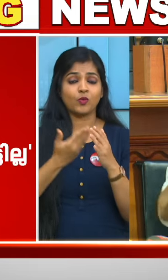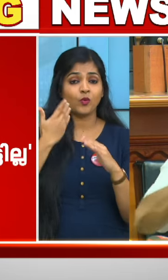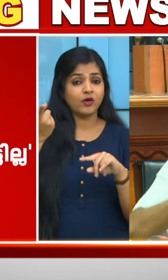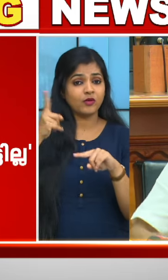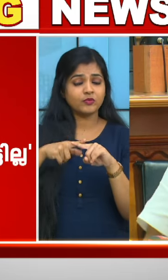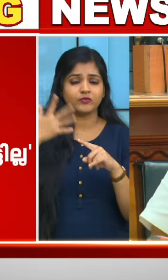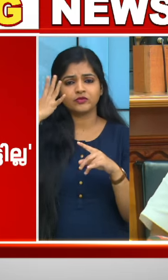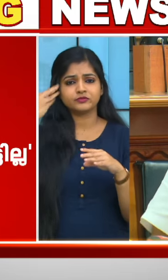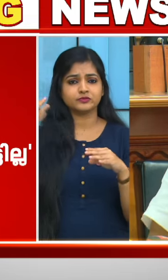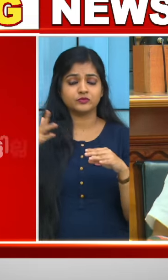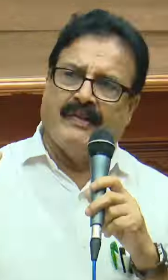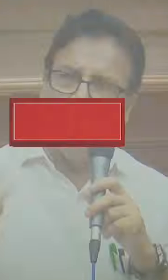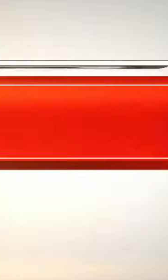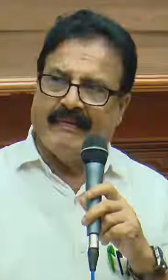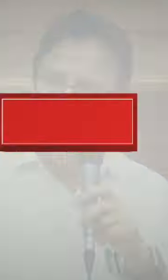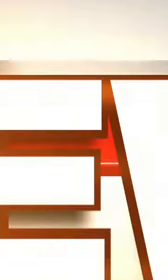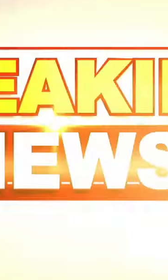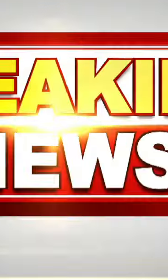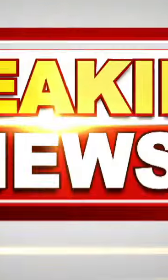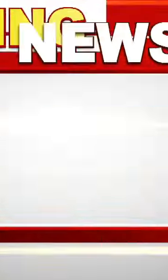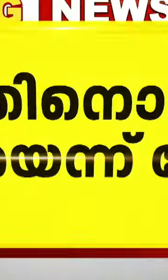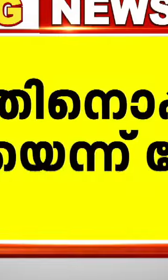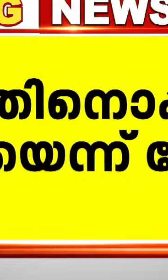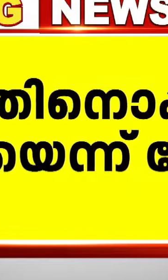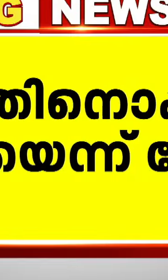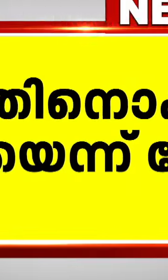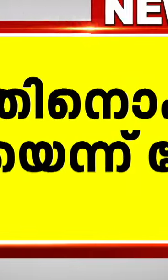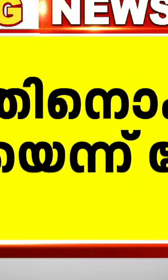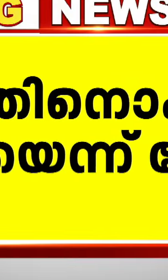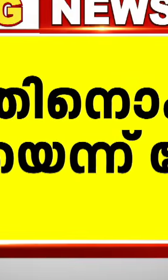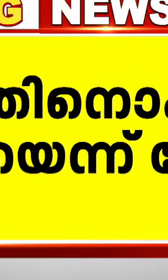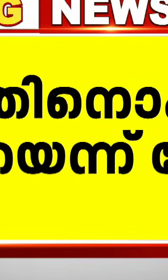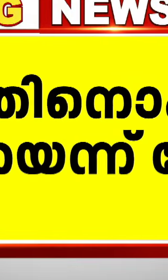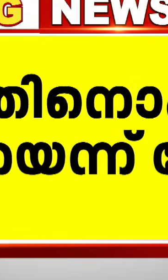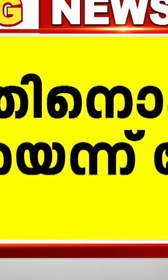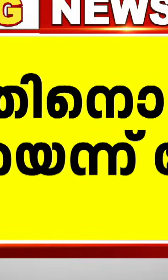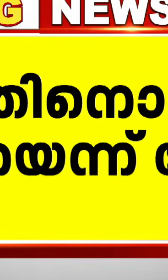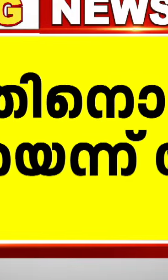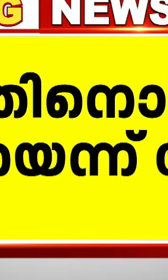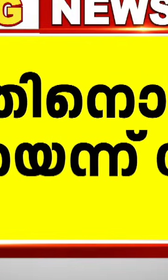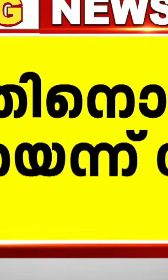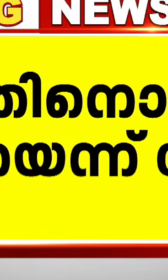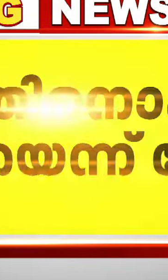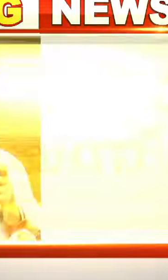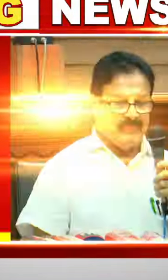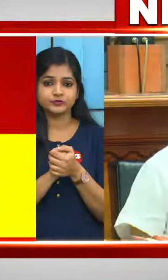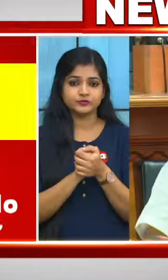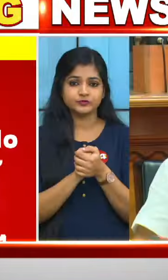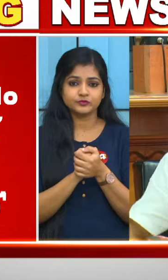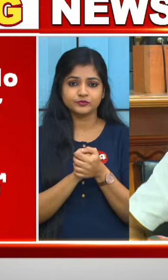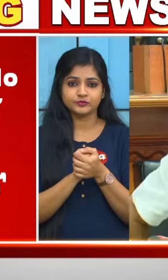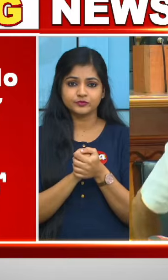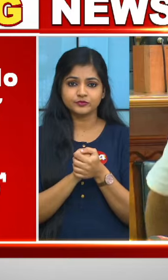പറ്റി ചിന്തിക്കുന്നതാണ് ഞാൻ. കഴിഞ്ഞത് കഴിഞ്ഞുപോയി, അതിനെക്കുറിച്ച് വ്യാകുലപ്പെടാൻ ഞാനില്ല. ഓക്കെ, താങ്ക് യു.